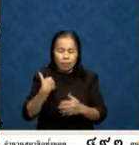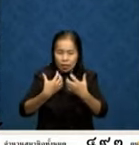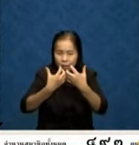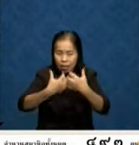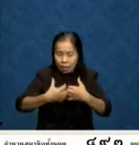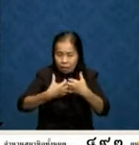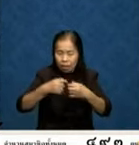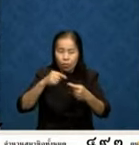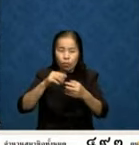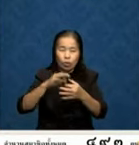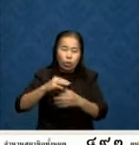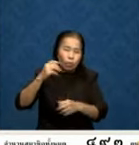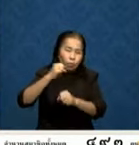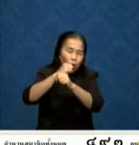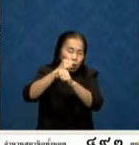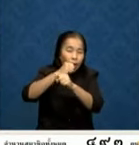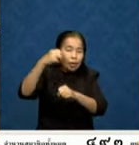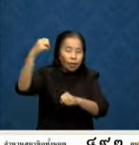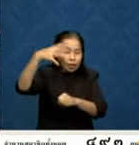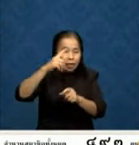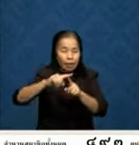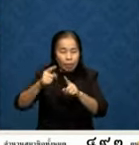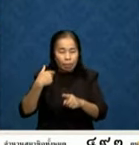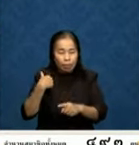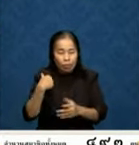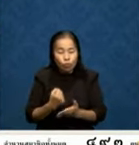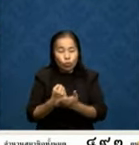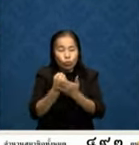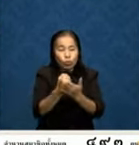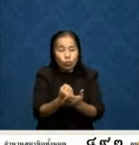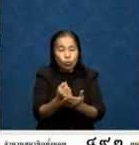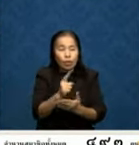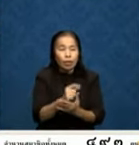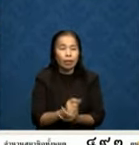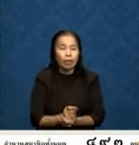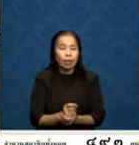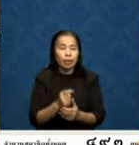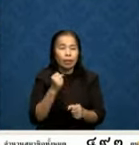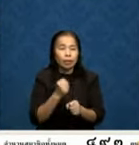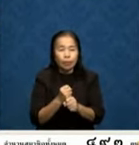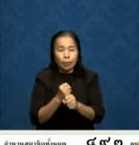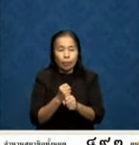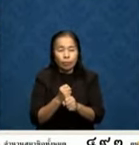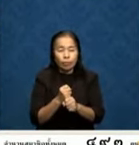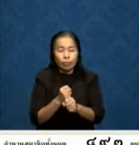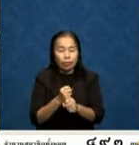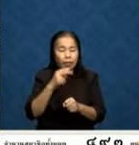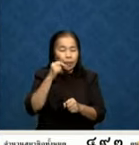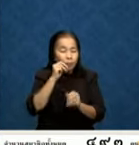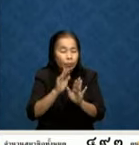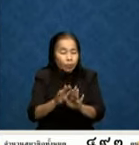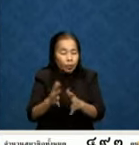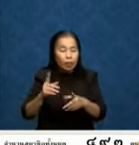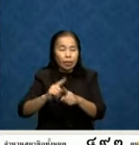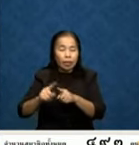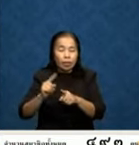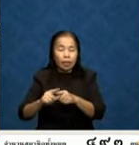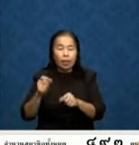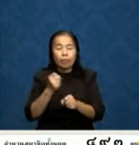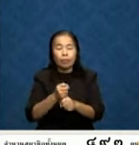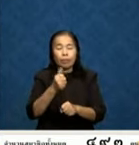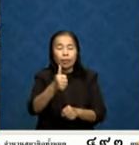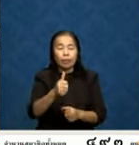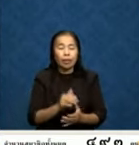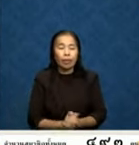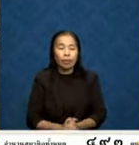นี่ยนะครับก็จะทำให้เขาเนี่ยมีตัวแบ็กอัพในการที่จะเป็นตัวกักเก็บพลังงานเป็น energy storage มากยิ่งขึ้นนะ